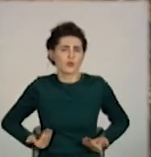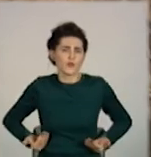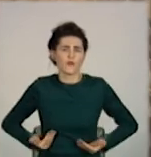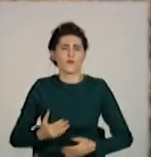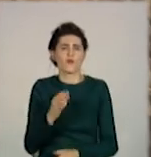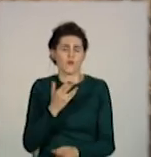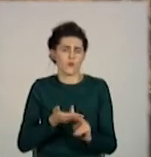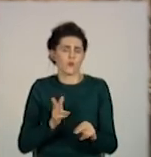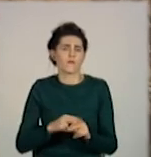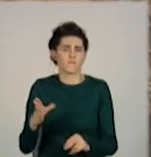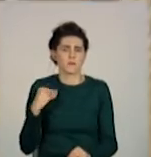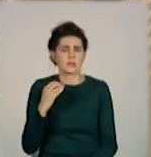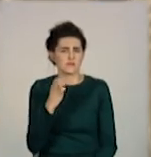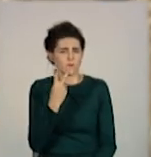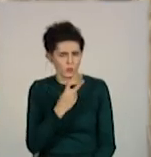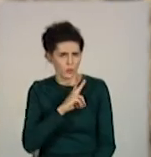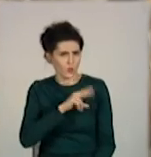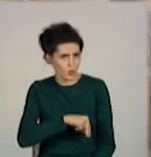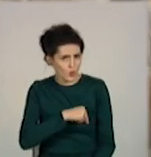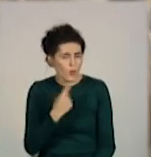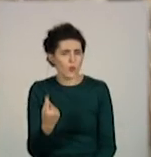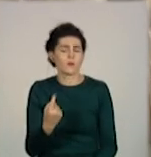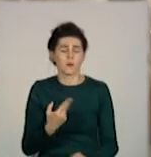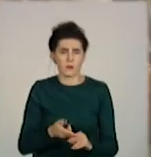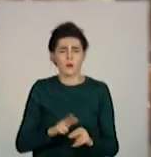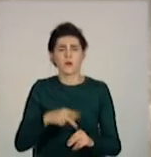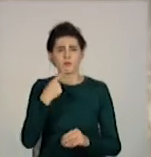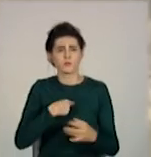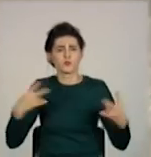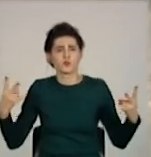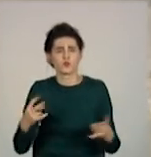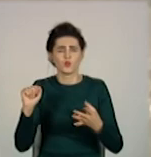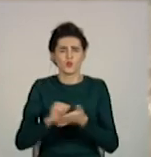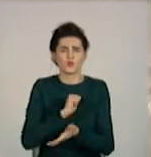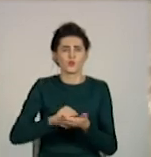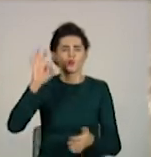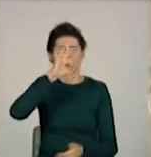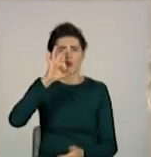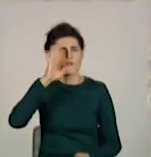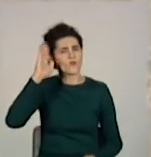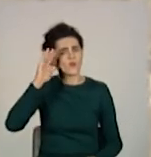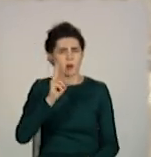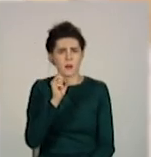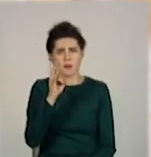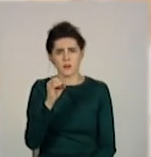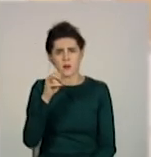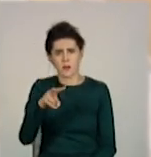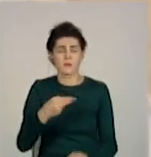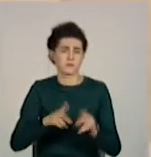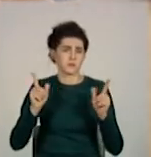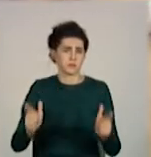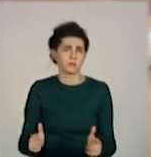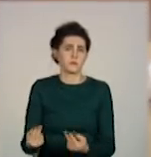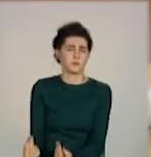У горводоканал. Всього кілька хвилин і документ готовий. Зробити його жінці допомогли спеціалісти з мобільного